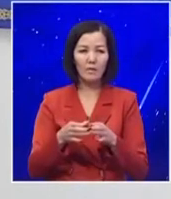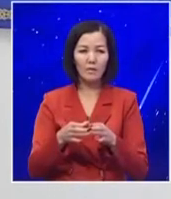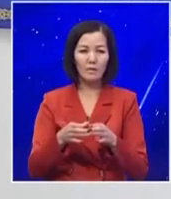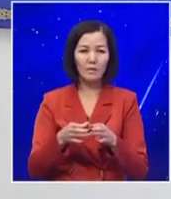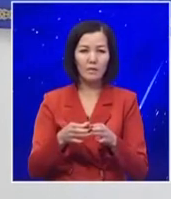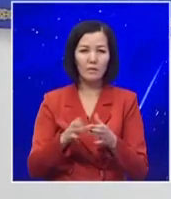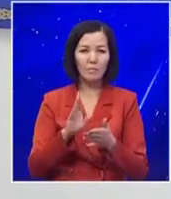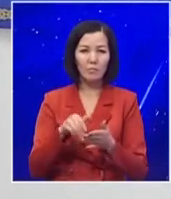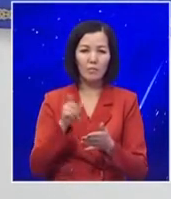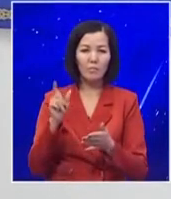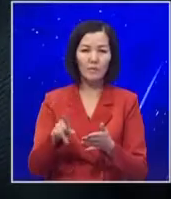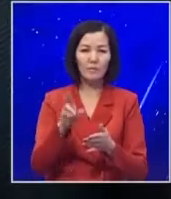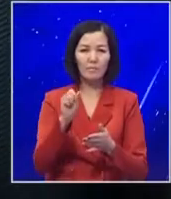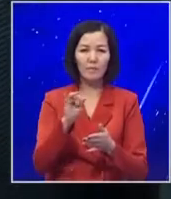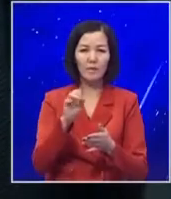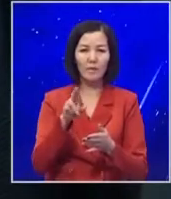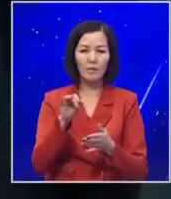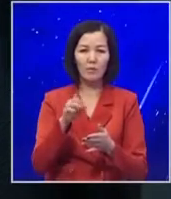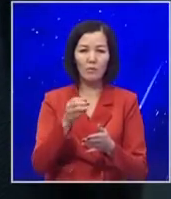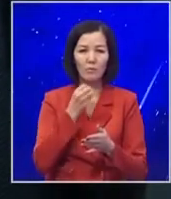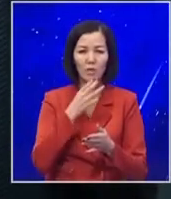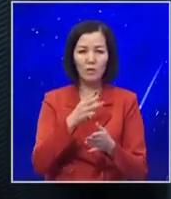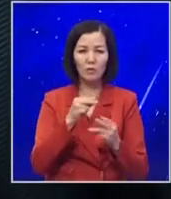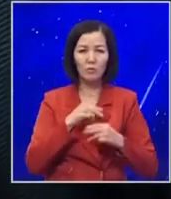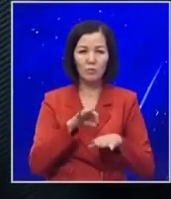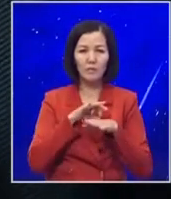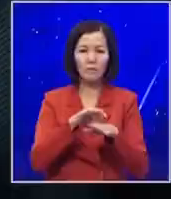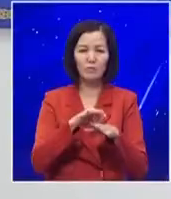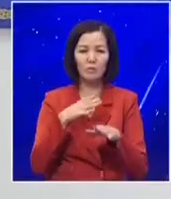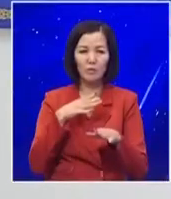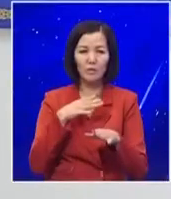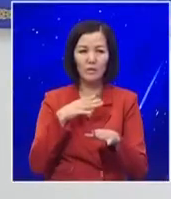бөлім басшысы капитан Байдаулетов өте жақсы жұмыс жасады. Жәнегі